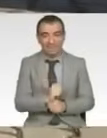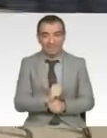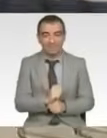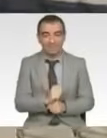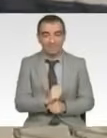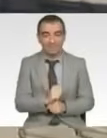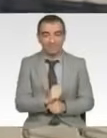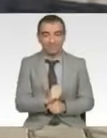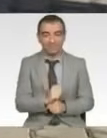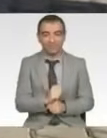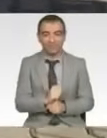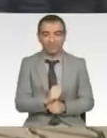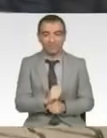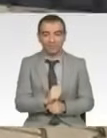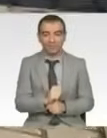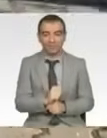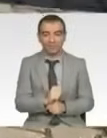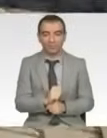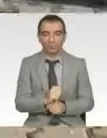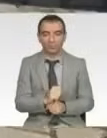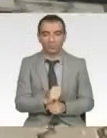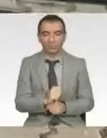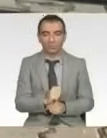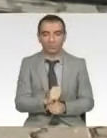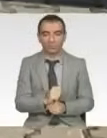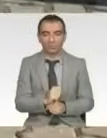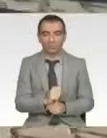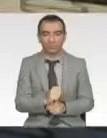yapacaksın. Evet.